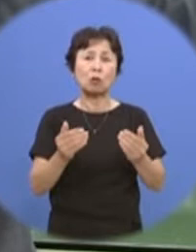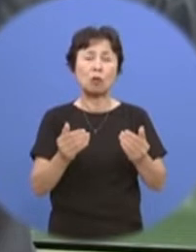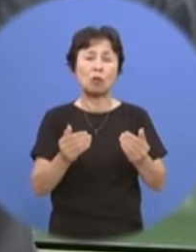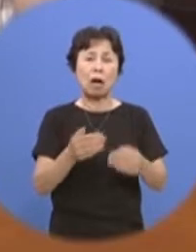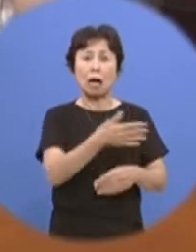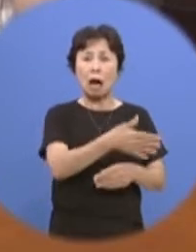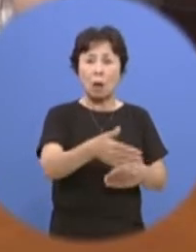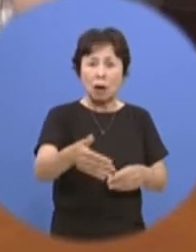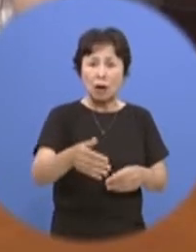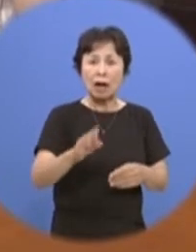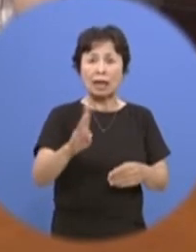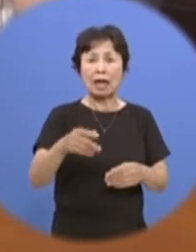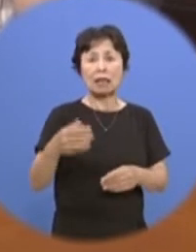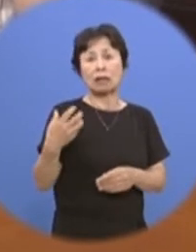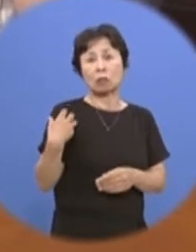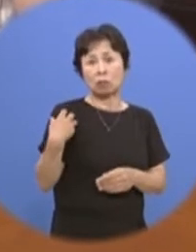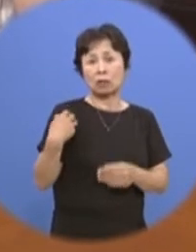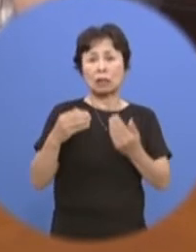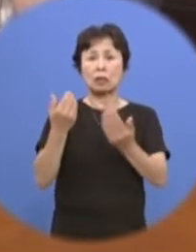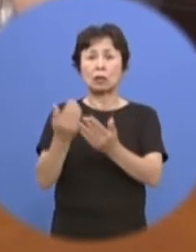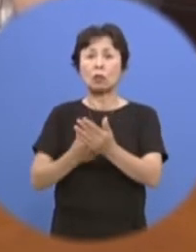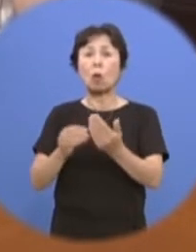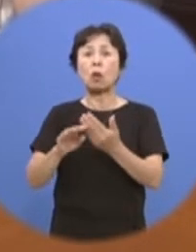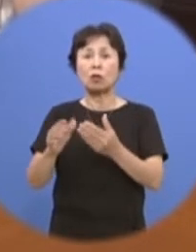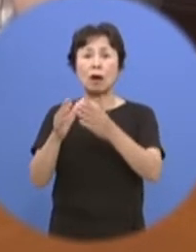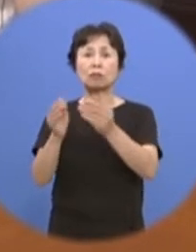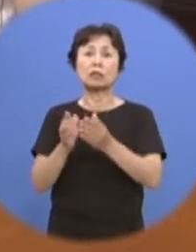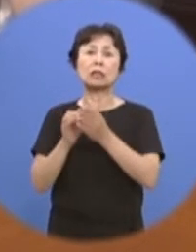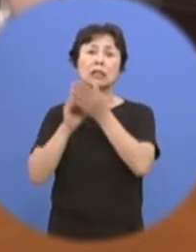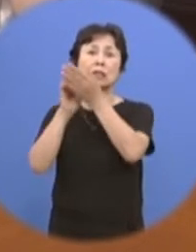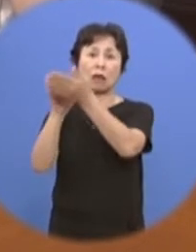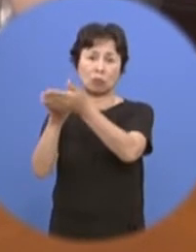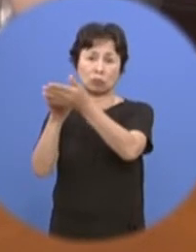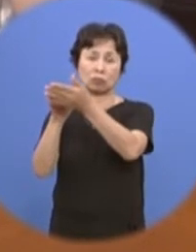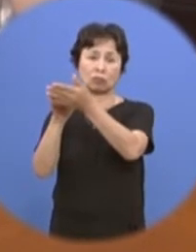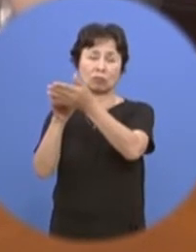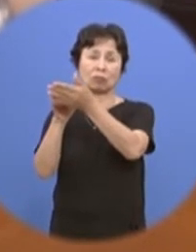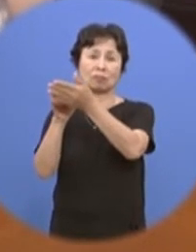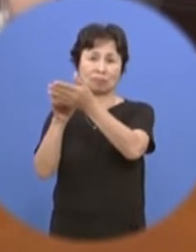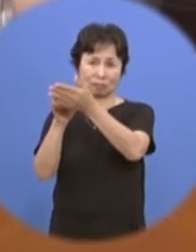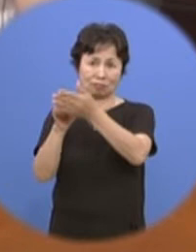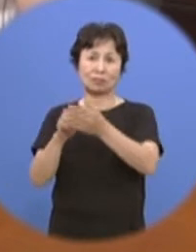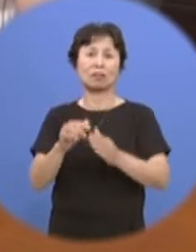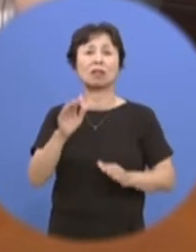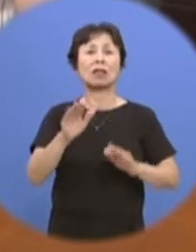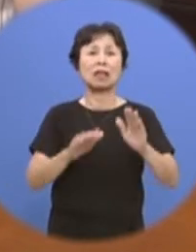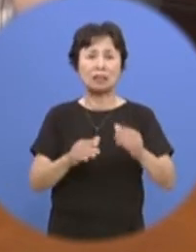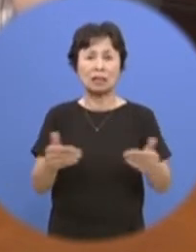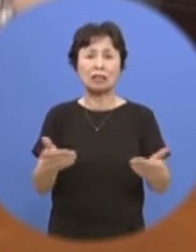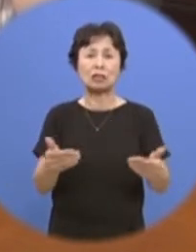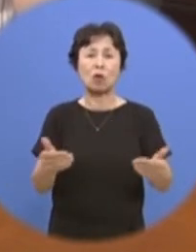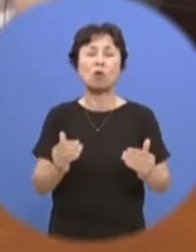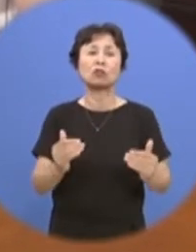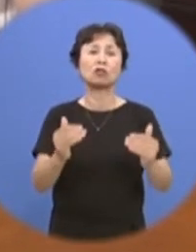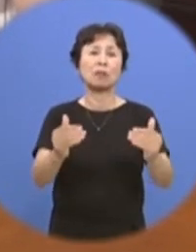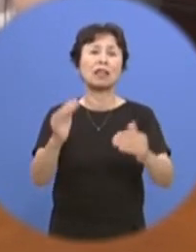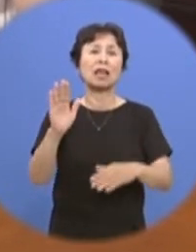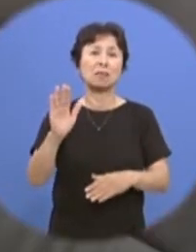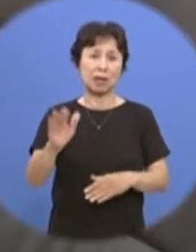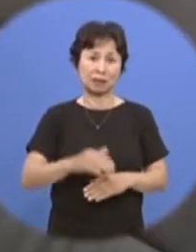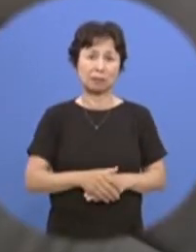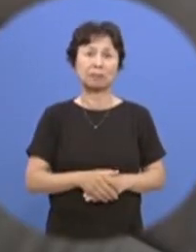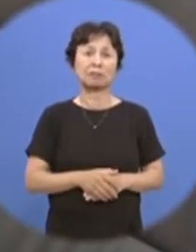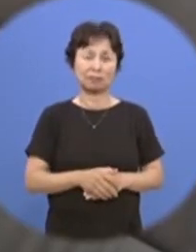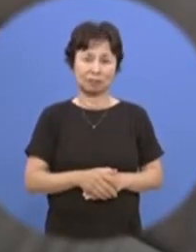けど、残りのところは国にお願いをするというような形で今事業を進めてもらってます。 なるほど、 は